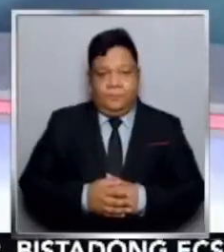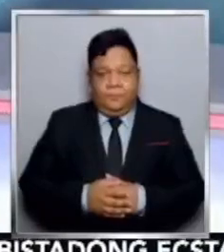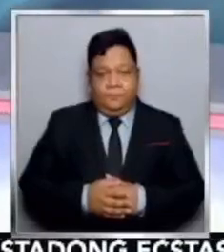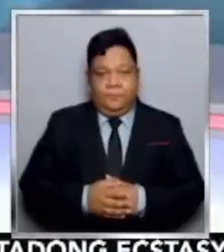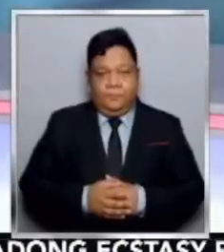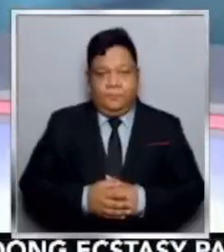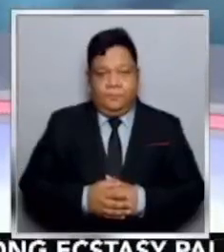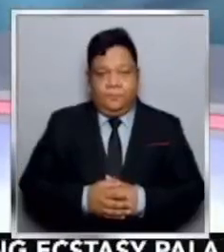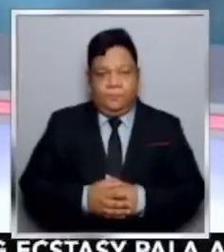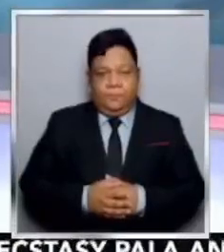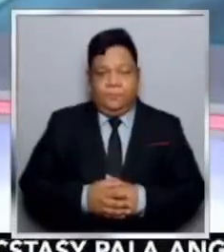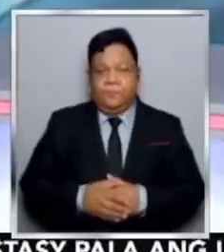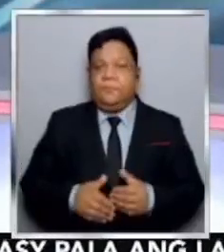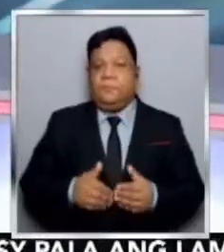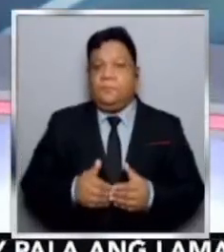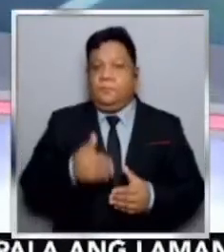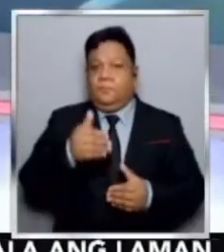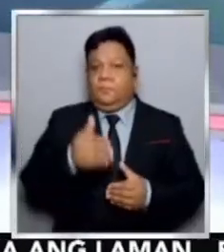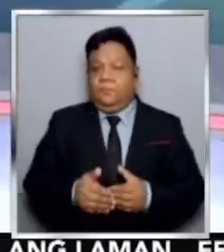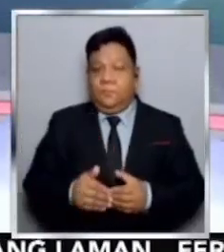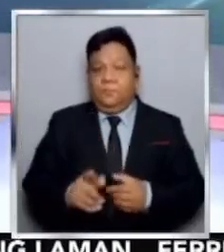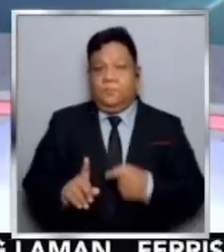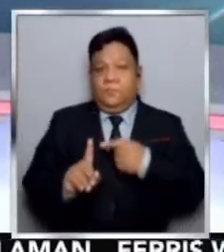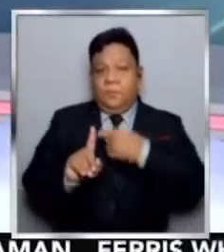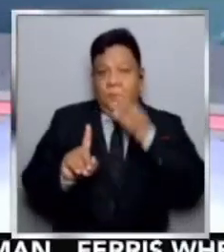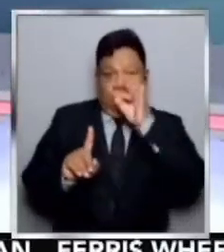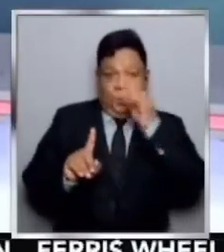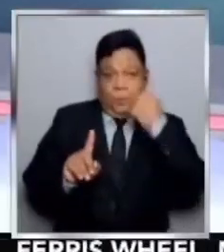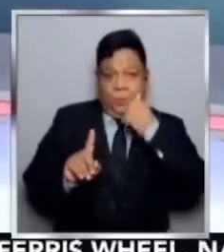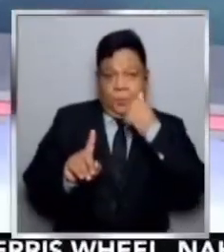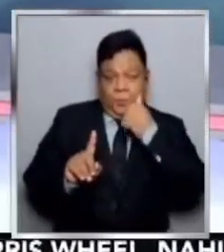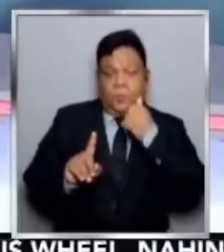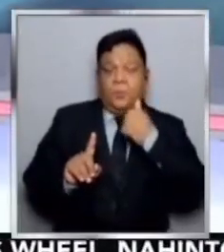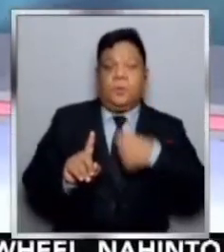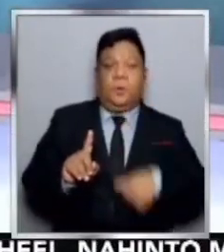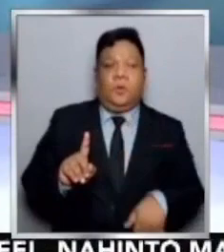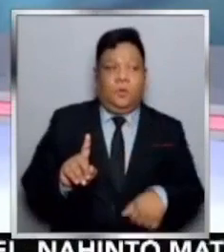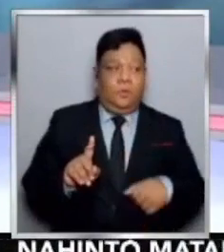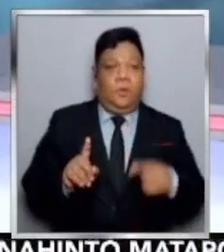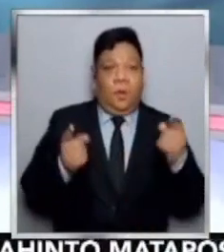Isang Pilipinang sinaktan sa California sa Amerika ng isang palaboy na sinita niya.